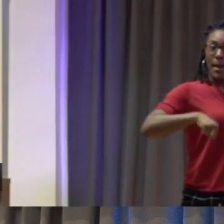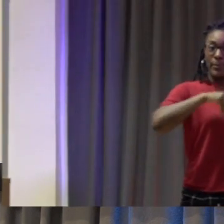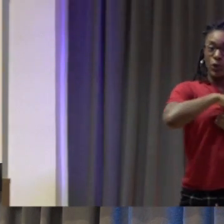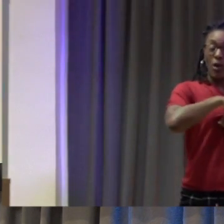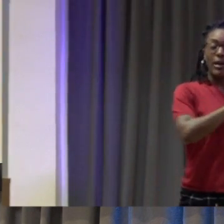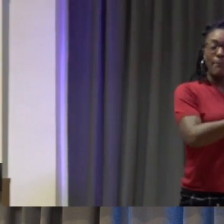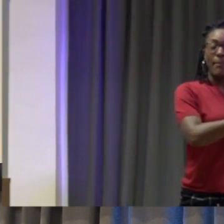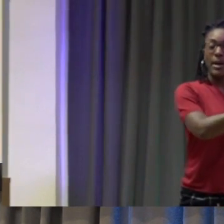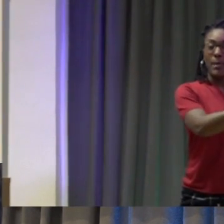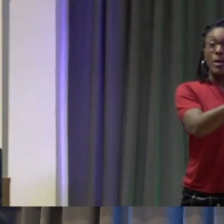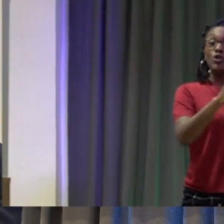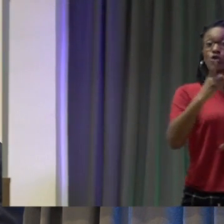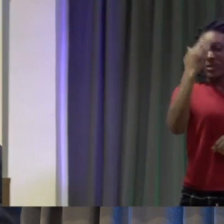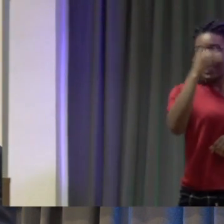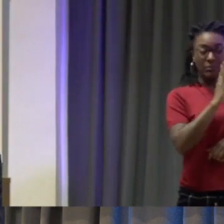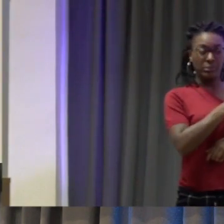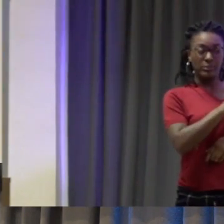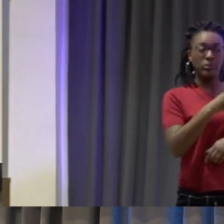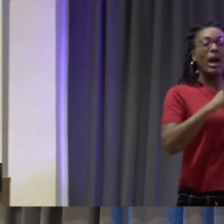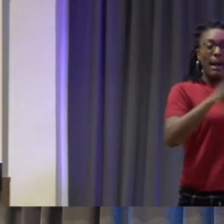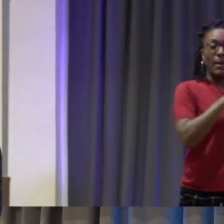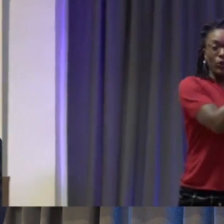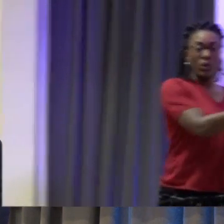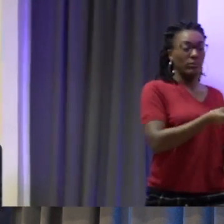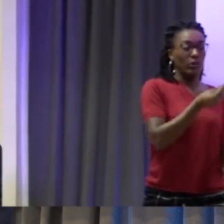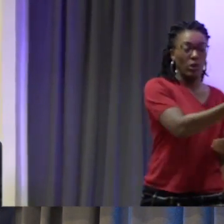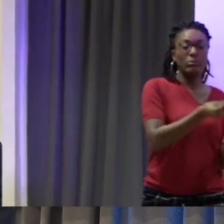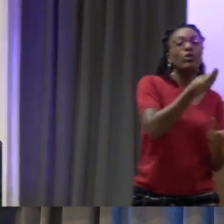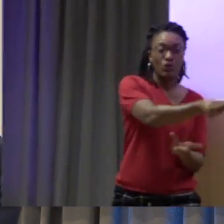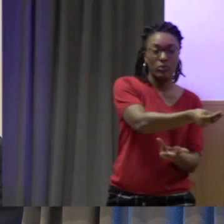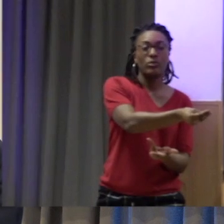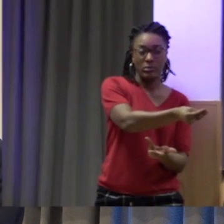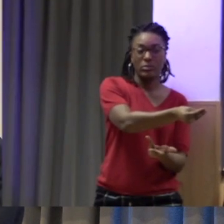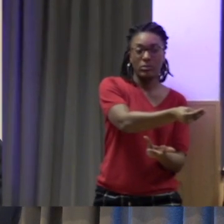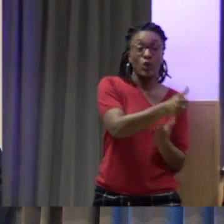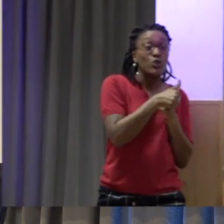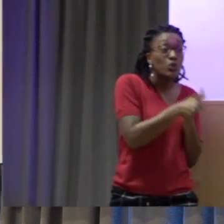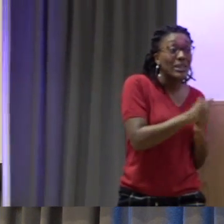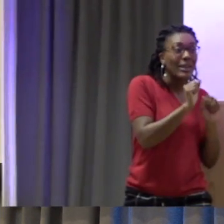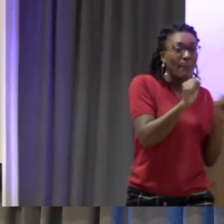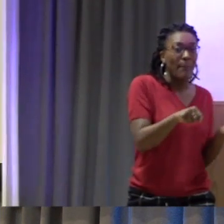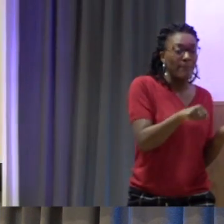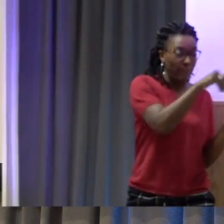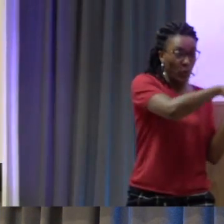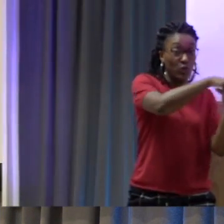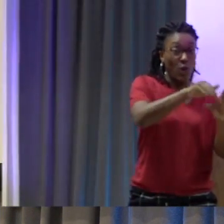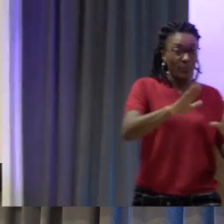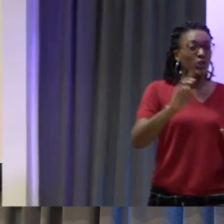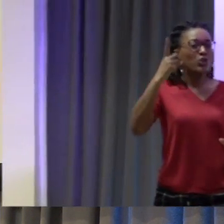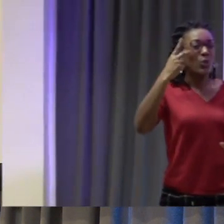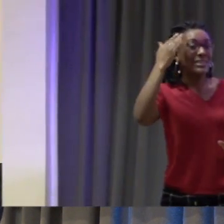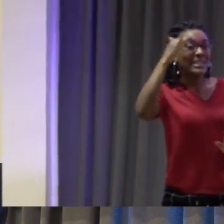personnes a donc en lui cette personnalité de faire ce que le Seigneur lui donne de faire. Donc Dieu